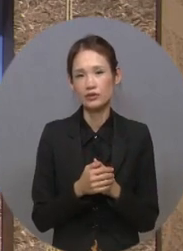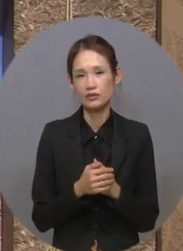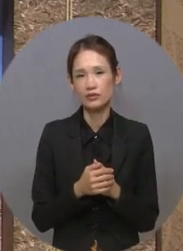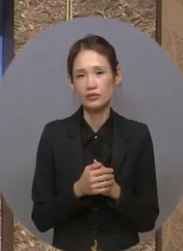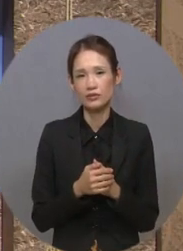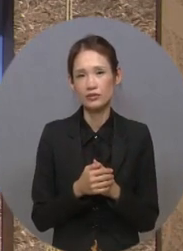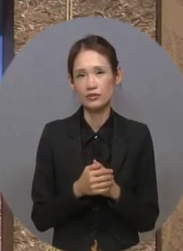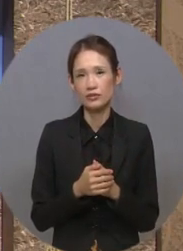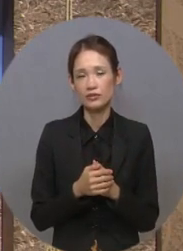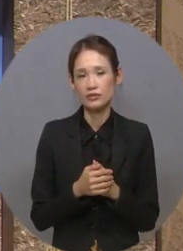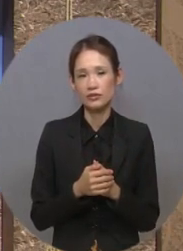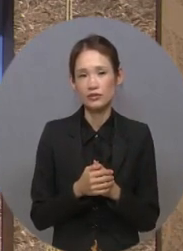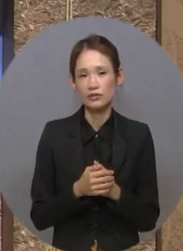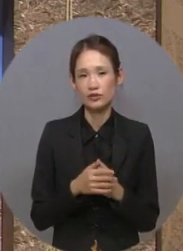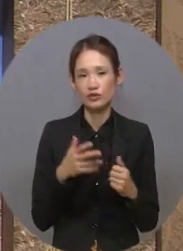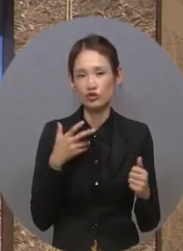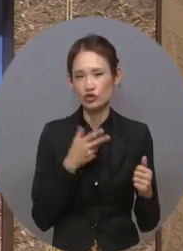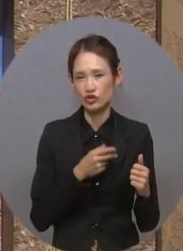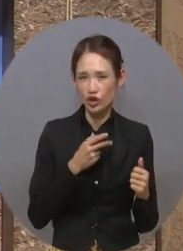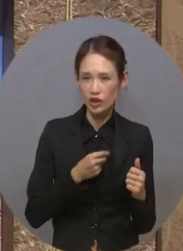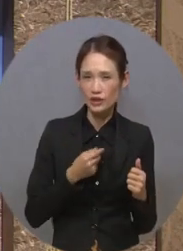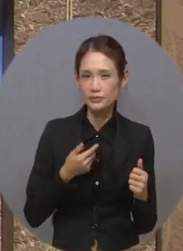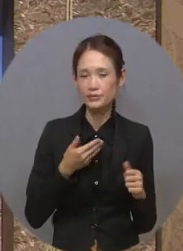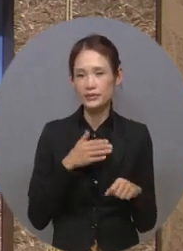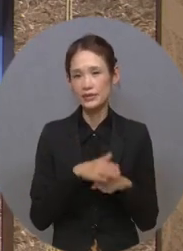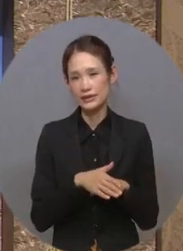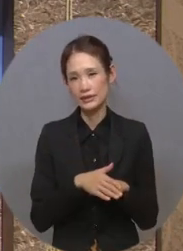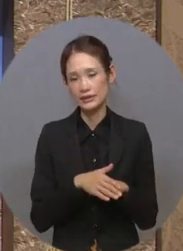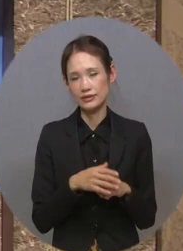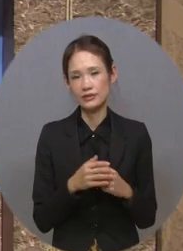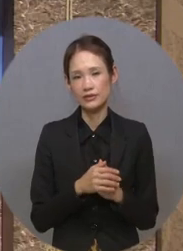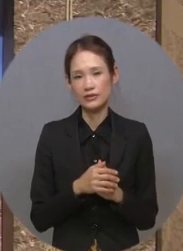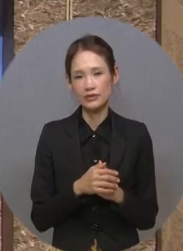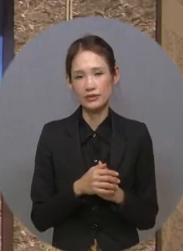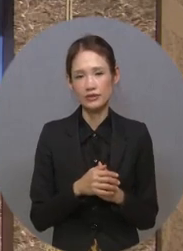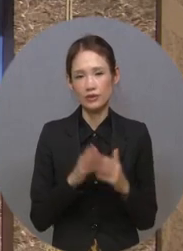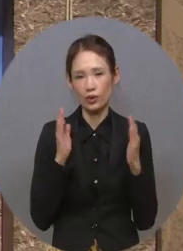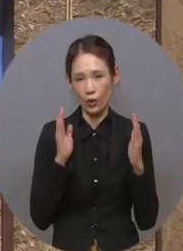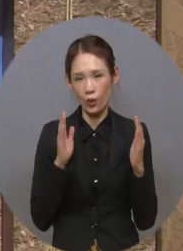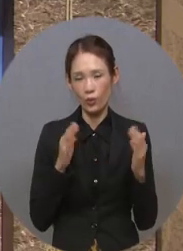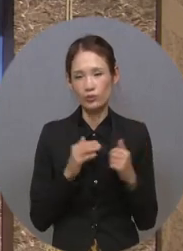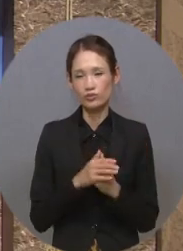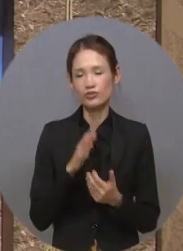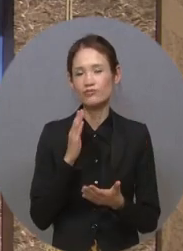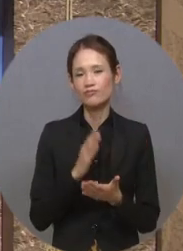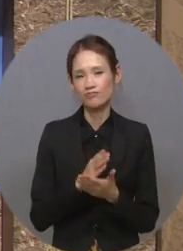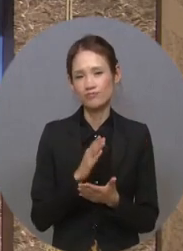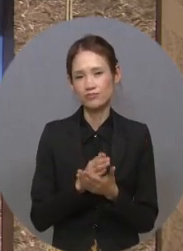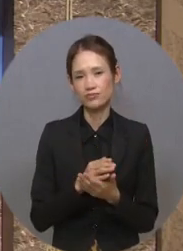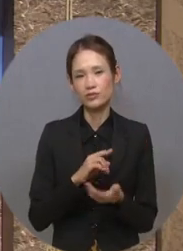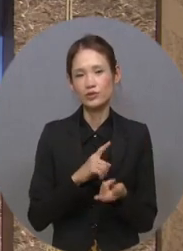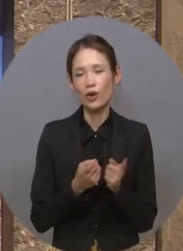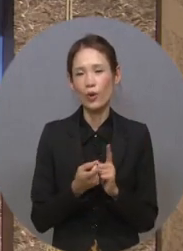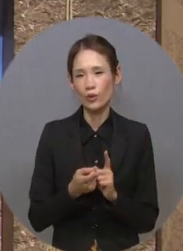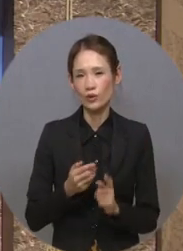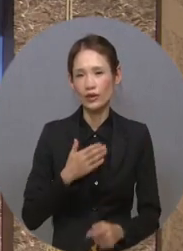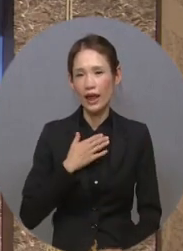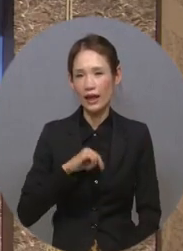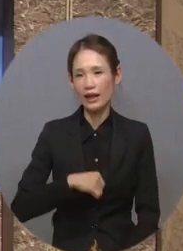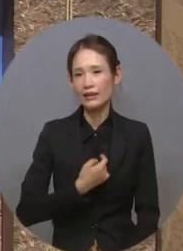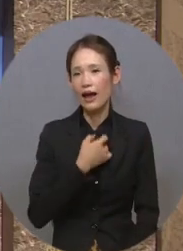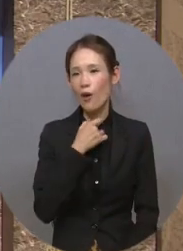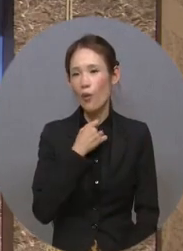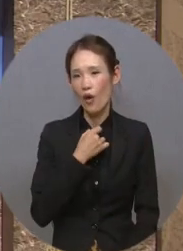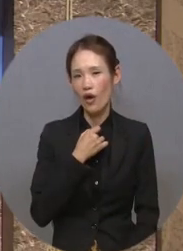그 우리가 이제 주입식 공부를 했잖아요, 여태까지는. 그렇죠. 이제 그런 걸 이제는 서로 자기가 원하는